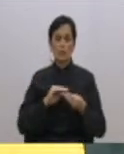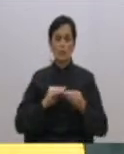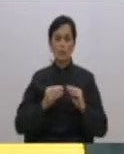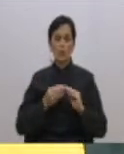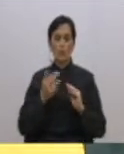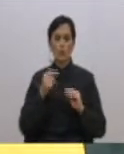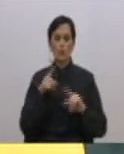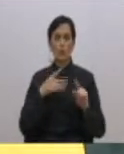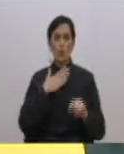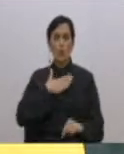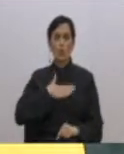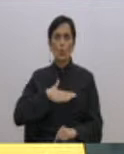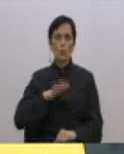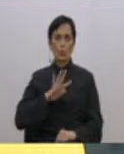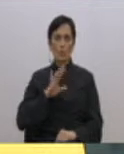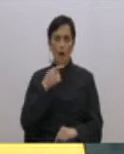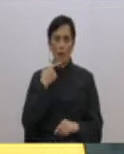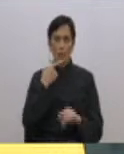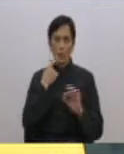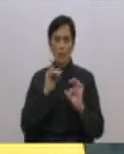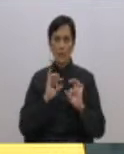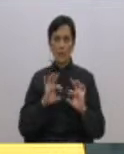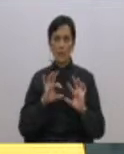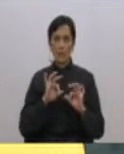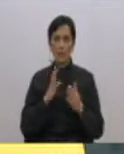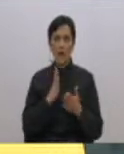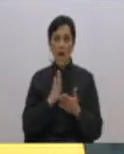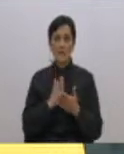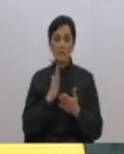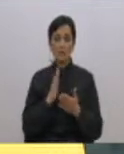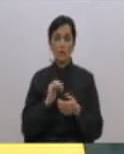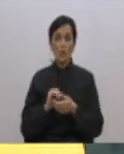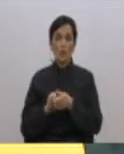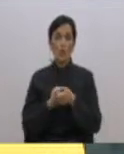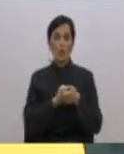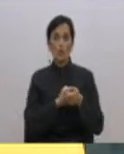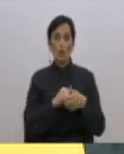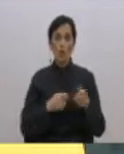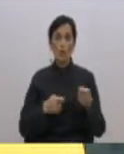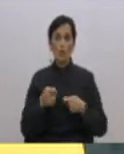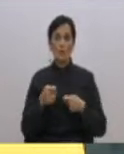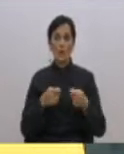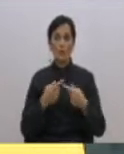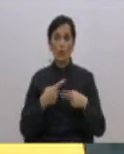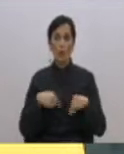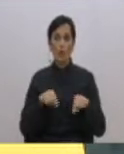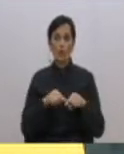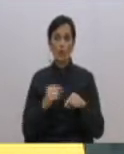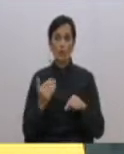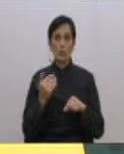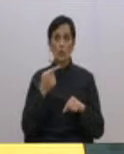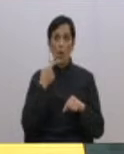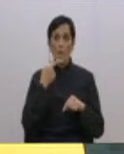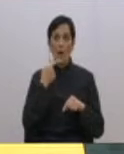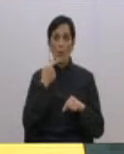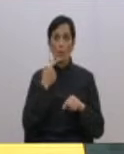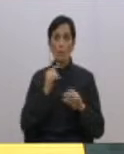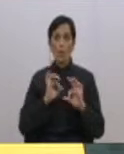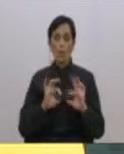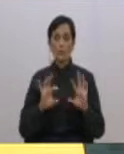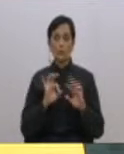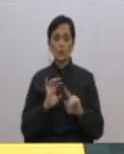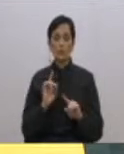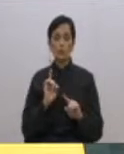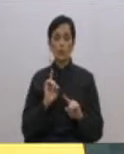ზოგადად უკმაყოფილებას გამოხატავდნენ არსებული კოლექტიური მართვის ორგანიზაციის მიმართ. ისინი ამბობდნენ, რომ